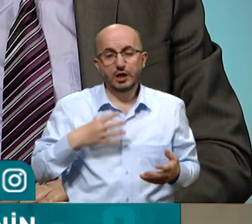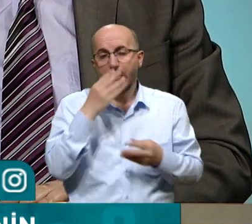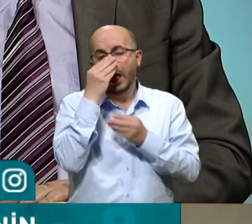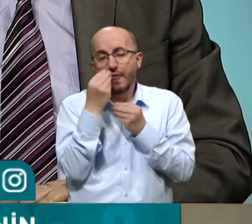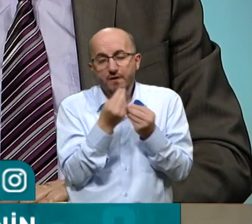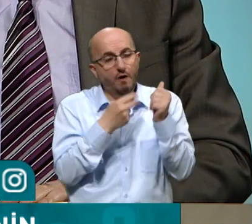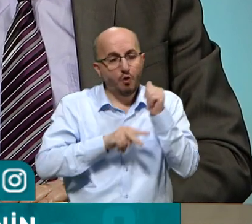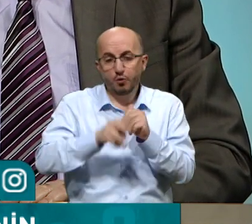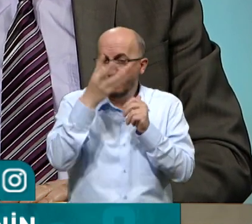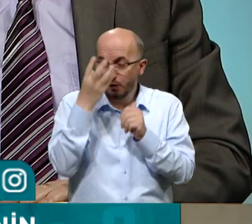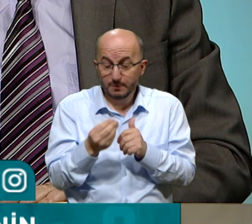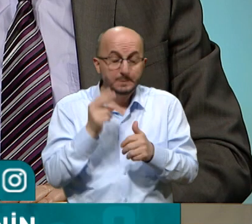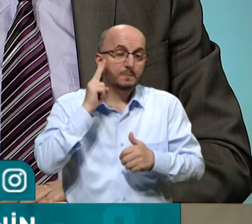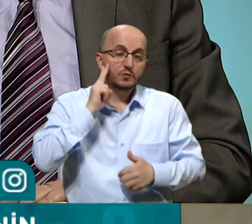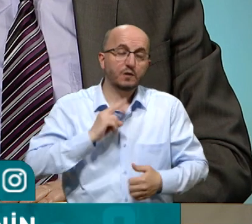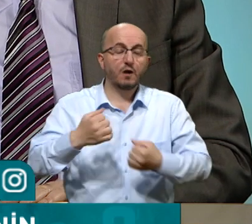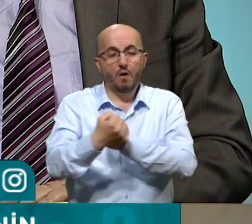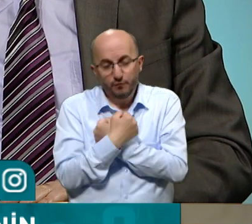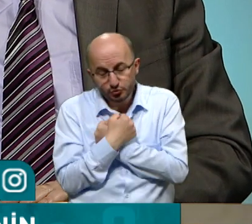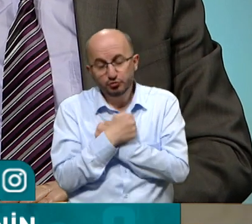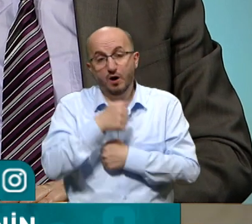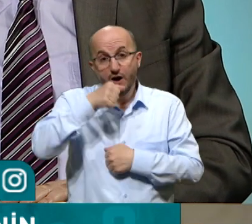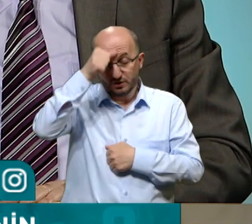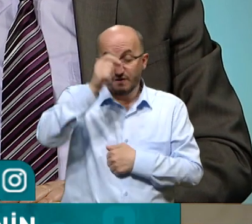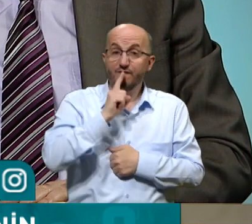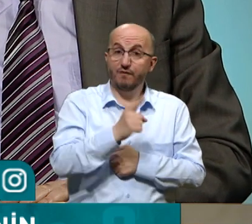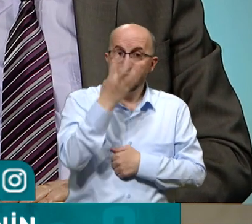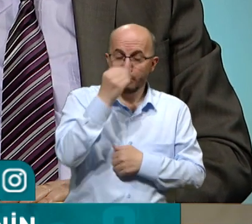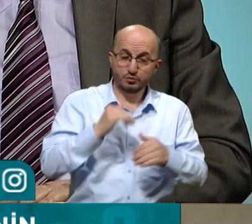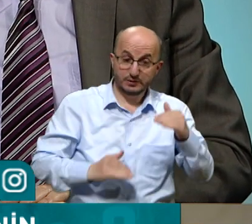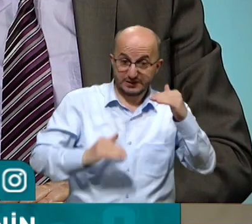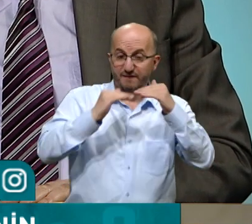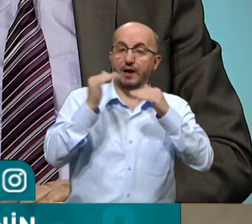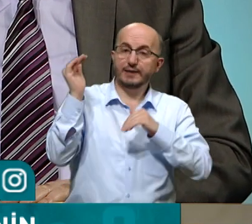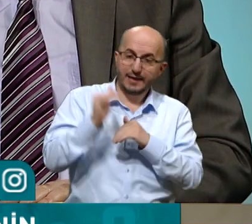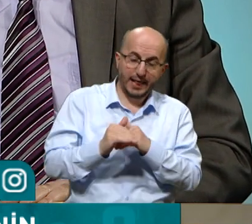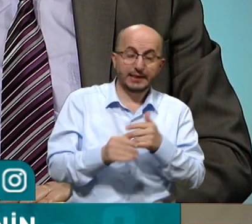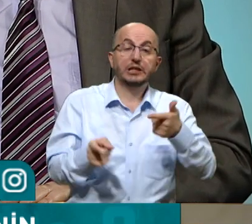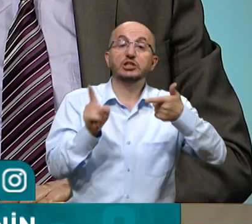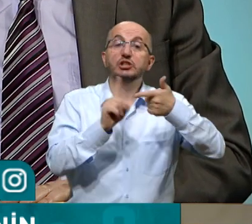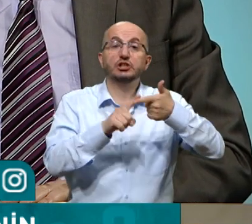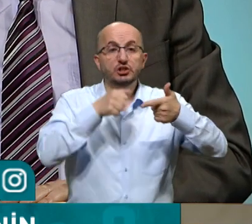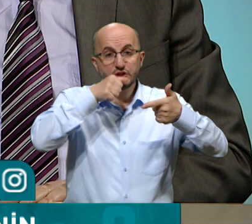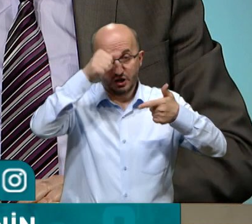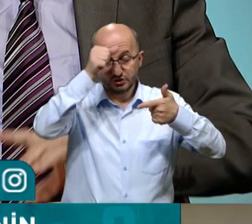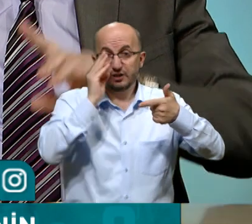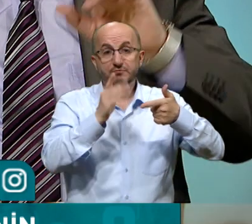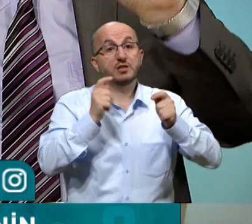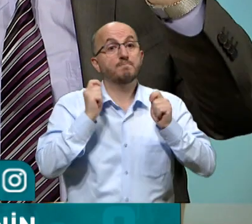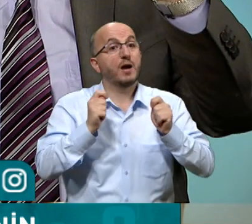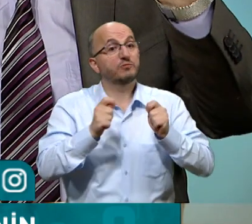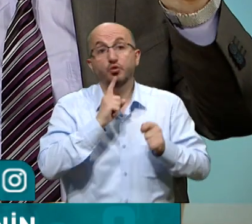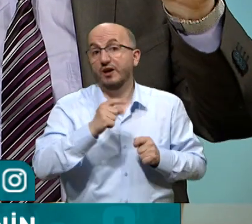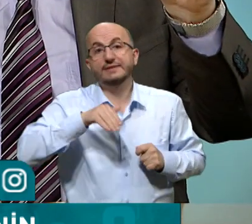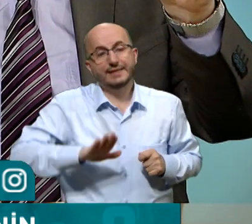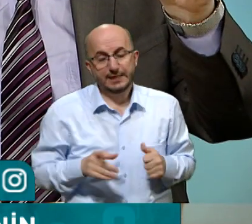ne olursa olsun zenginliğe kavuştuk hac farz olacak duruma geldi Hayır İkinci Hac yapması farz değil Niye Çünkü